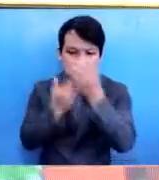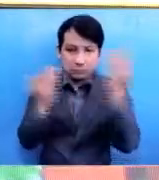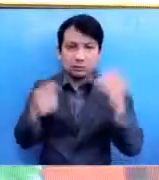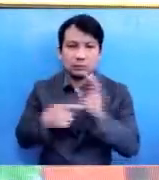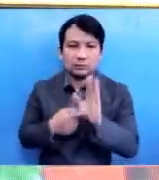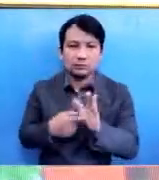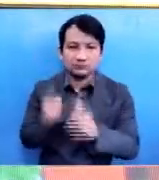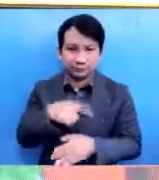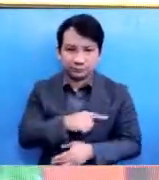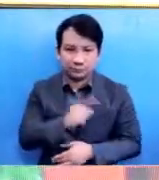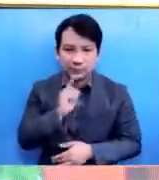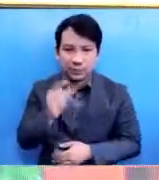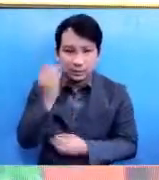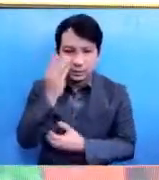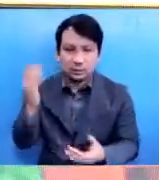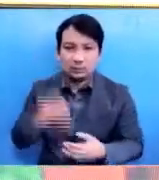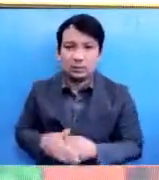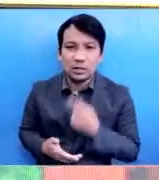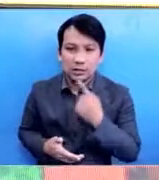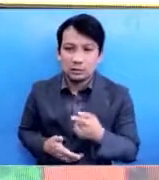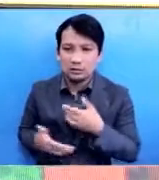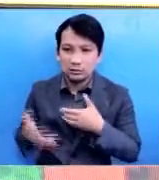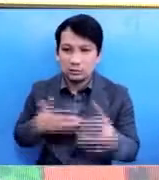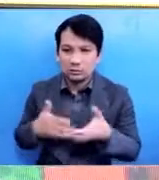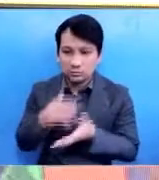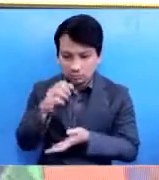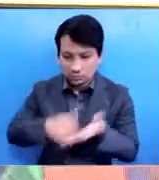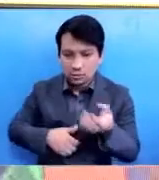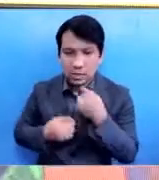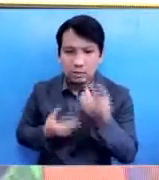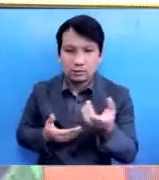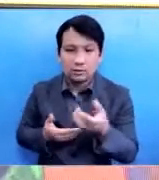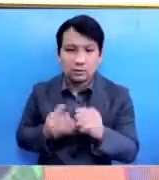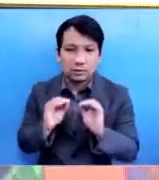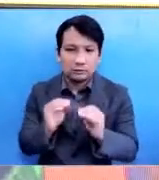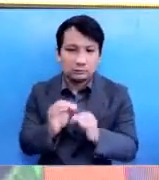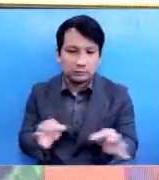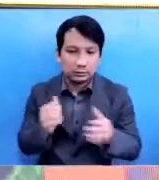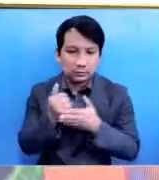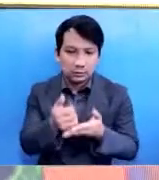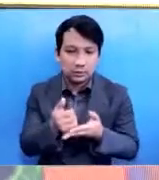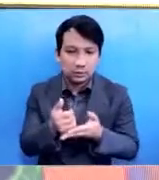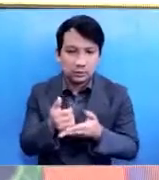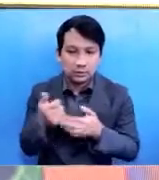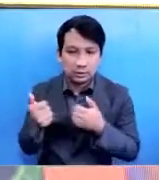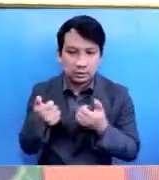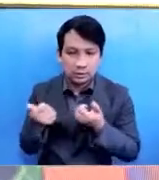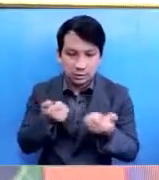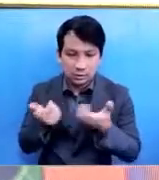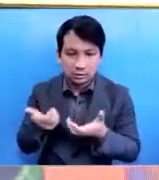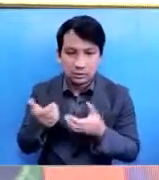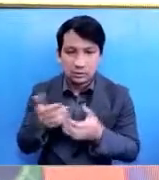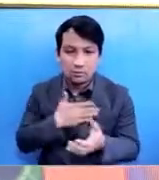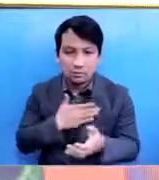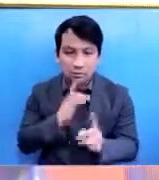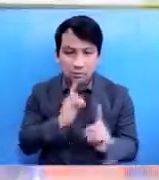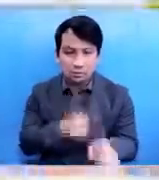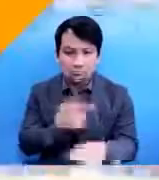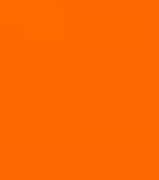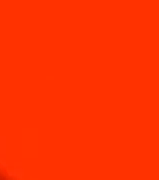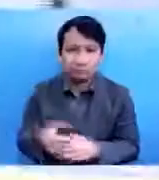ng atensyon na bukod sa dala nitong kita ay nagtuturo rin ng kahalagahan ng agrikultura. Narito po ang report.